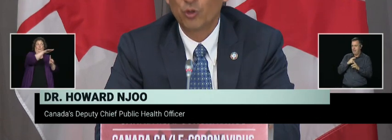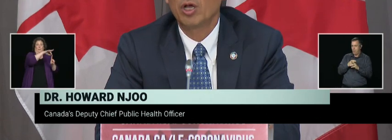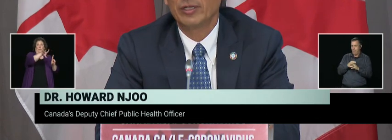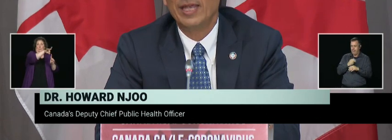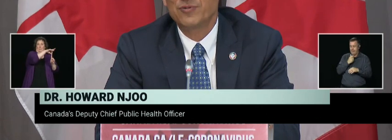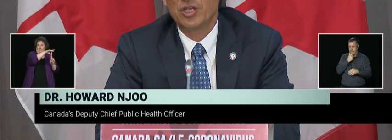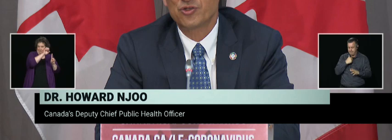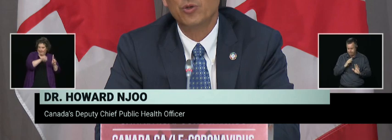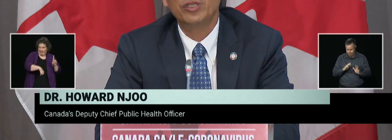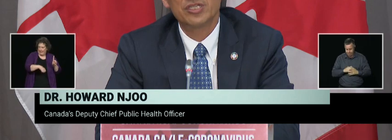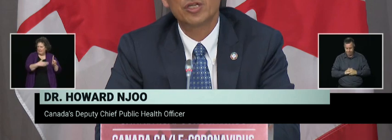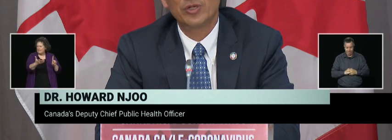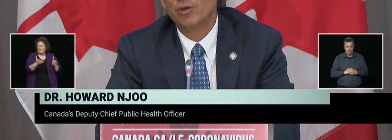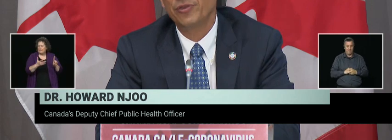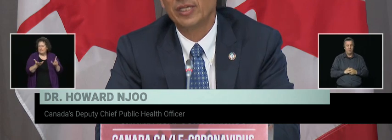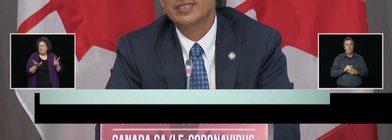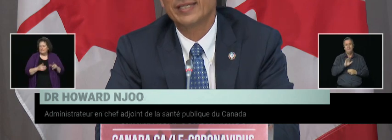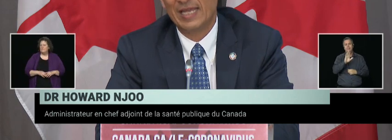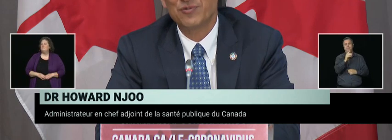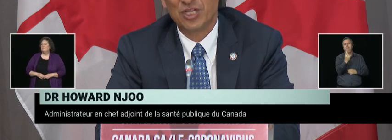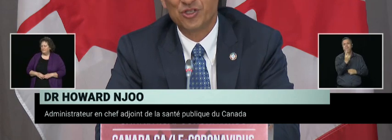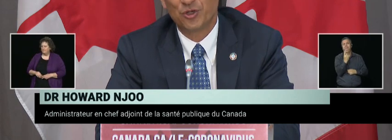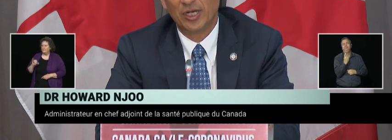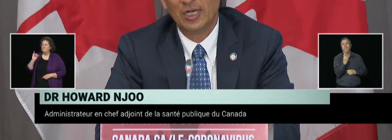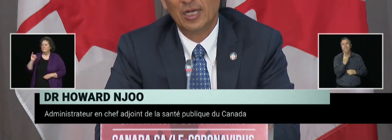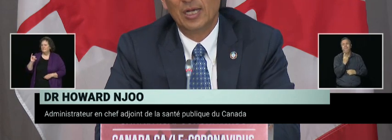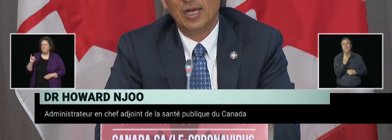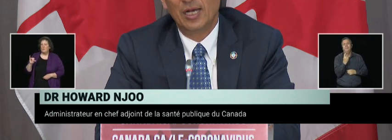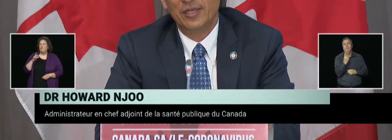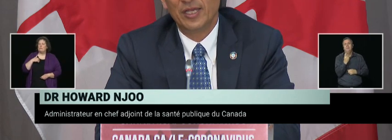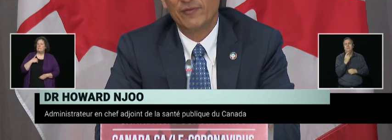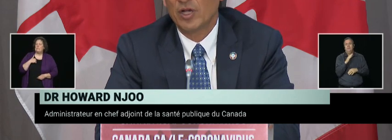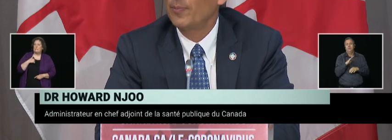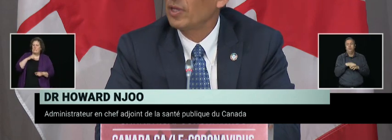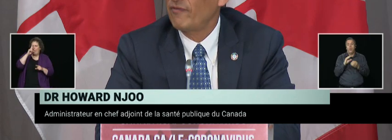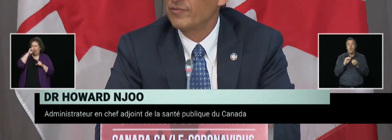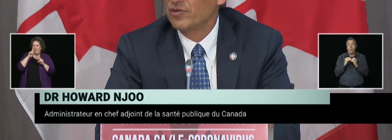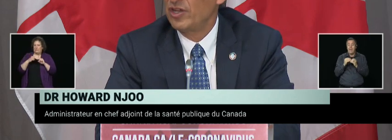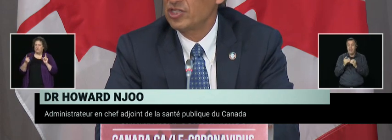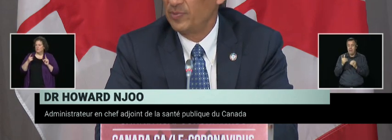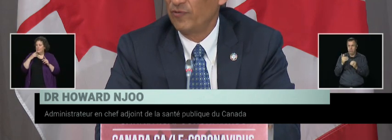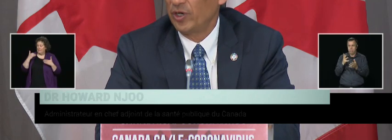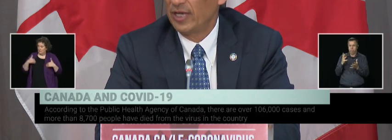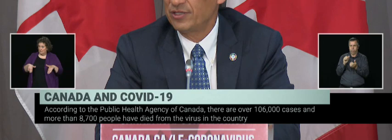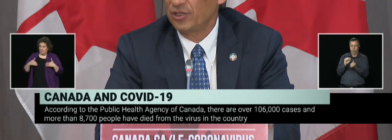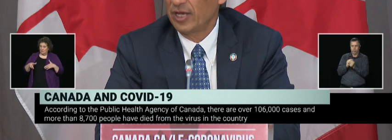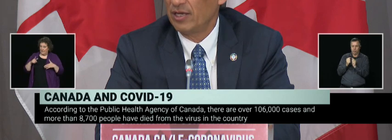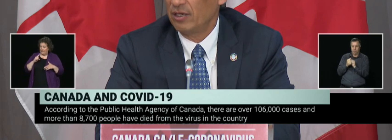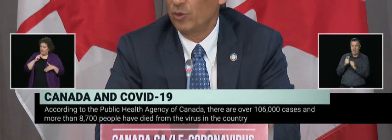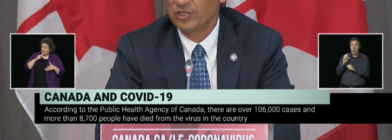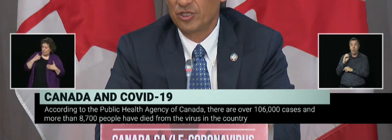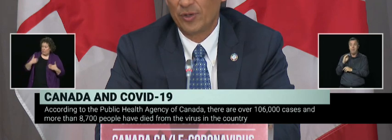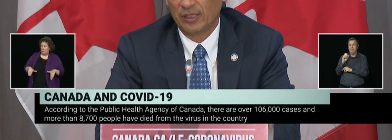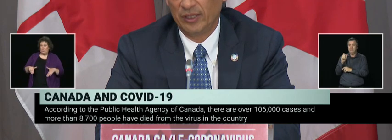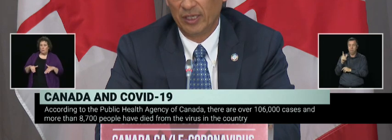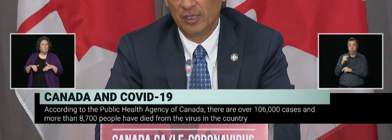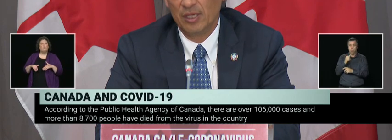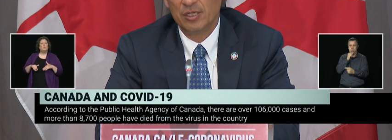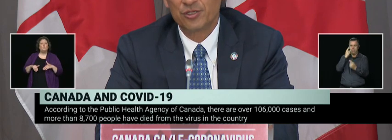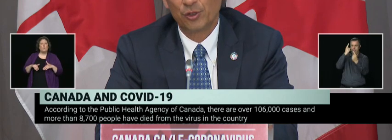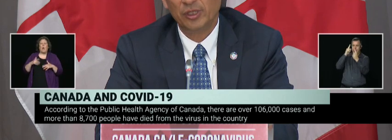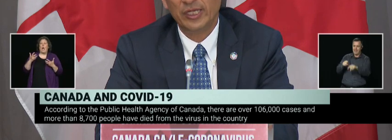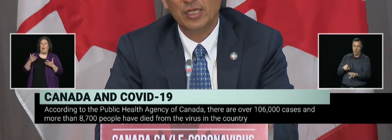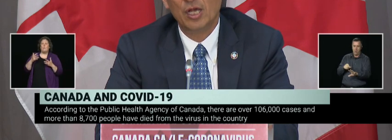so-called game changer, I would disagree. I don't think it's a game changer. I think I have a couple of observations before I answer your question directly.